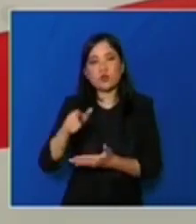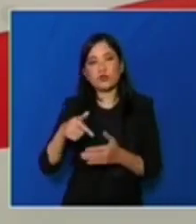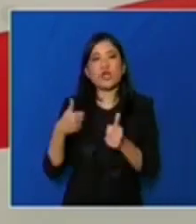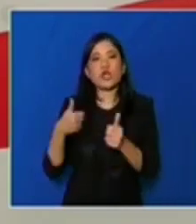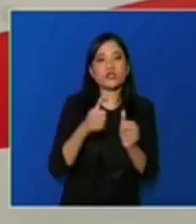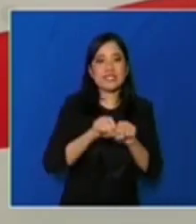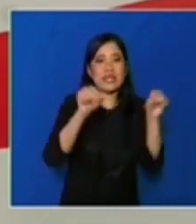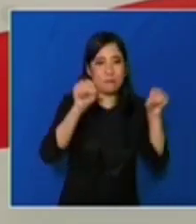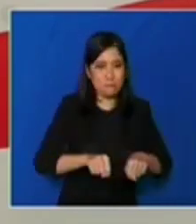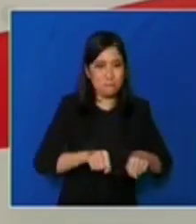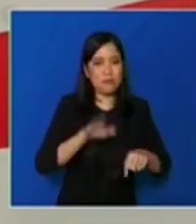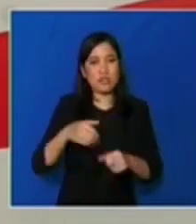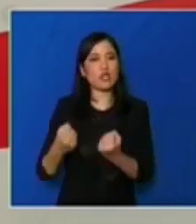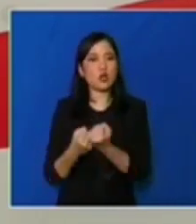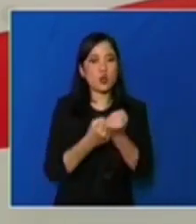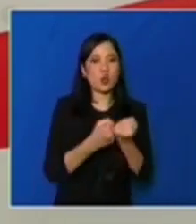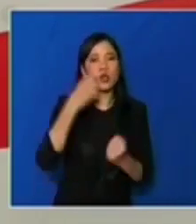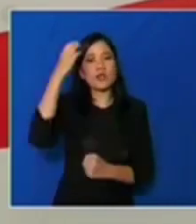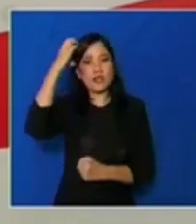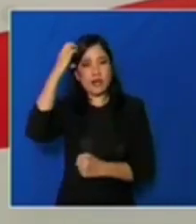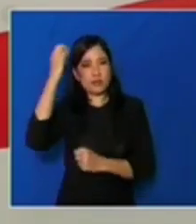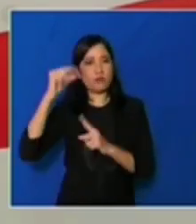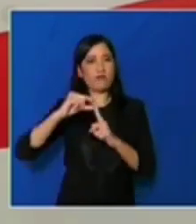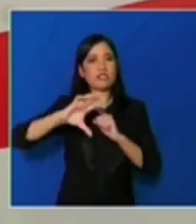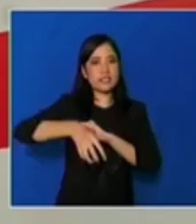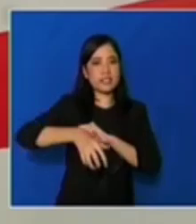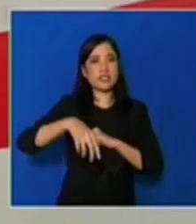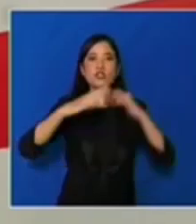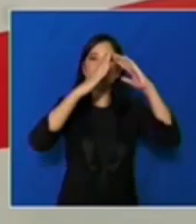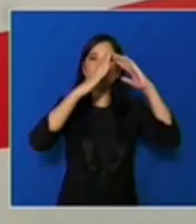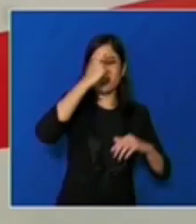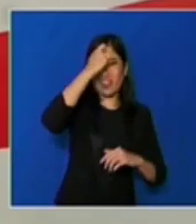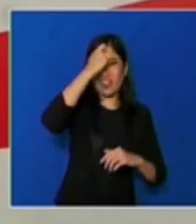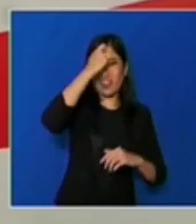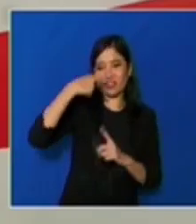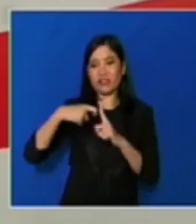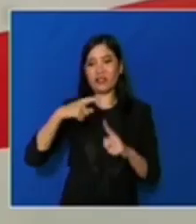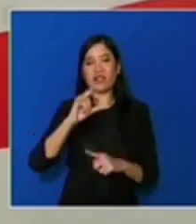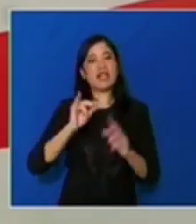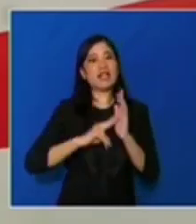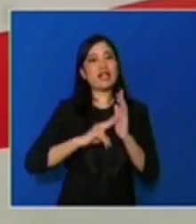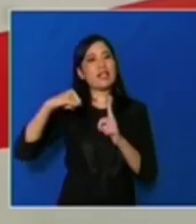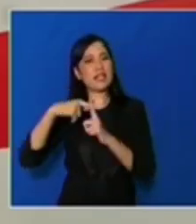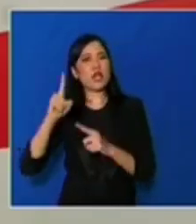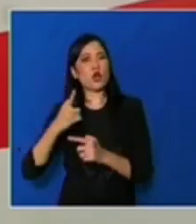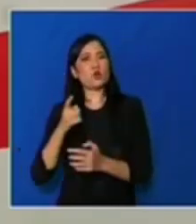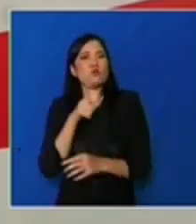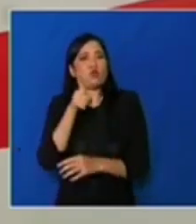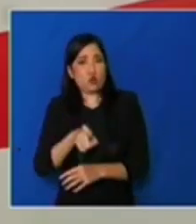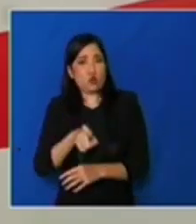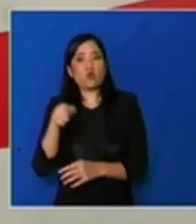dan silakan end-user Rumah Sakit klinik dan sebagainya yang membutuhkan ini mengajukan